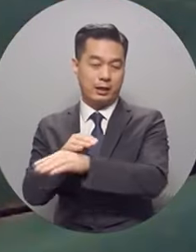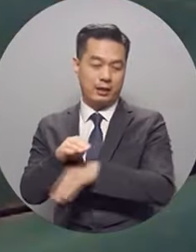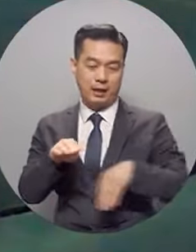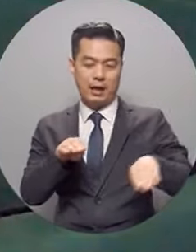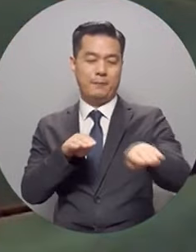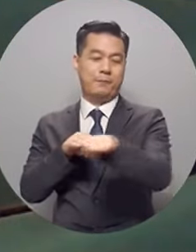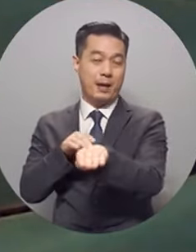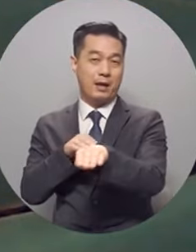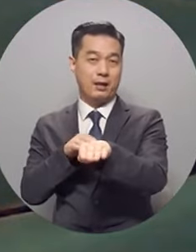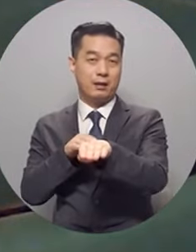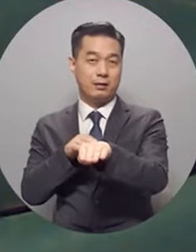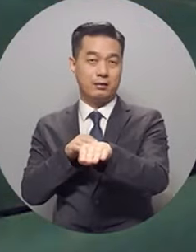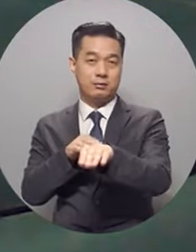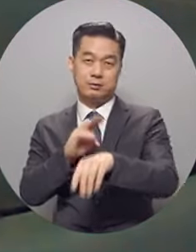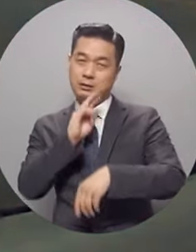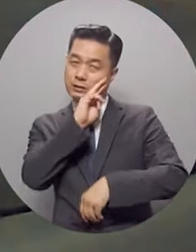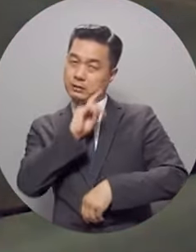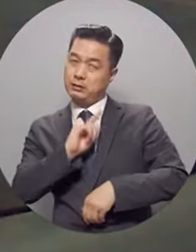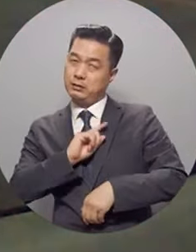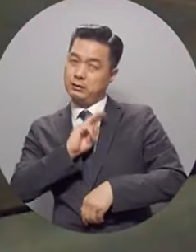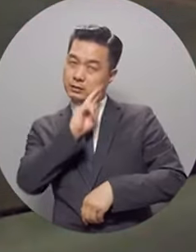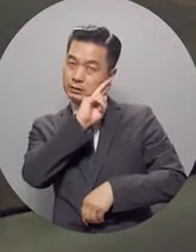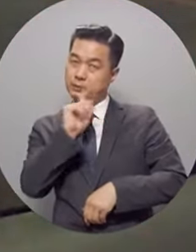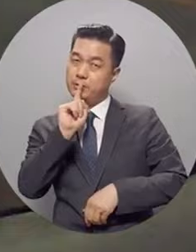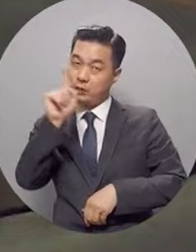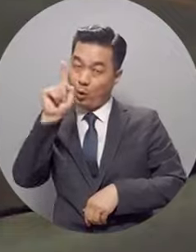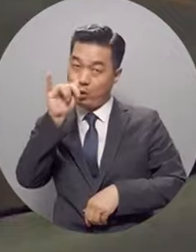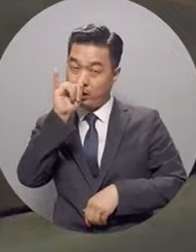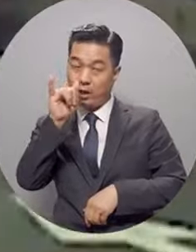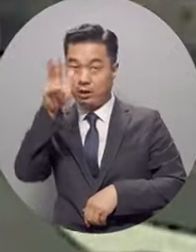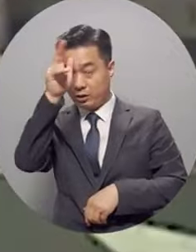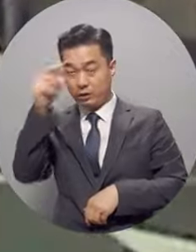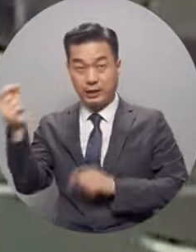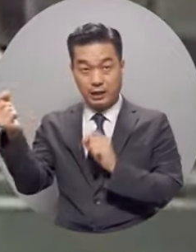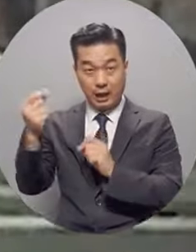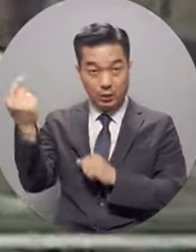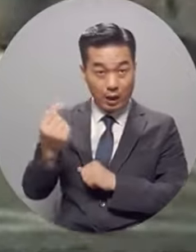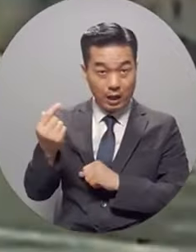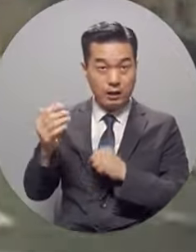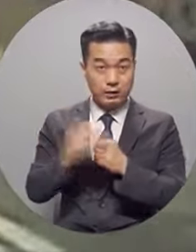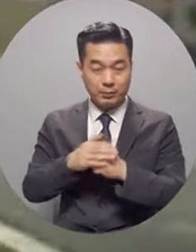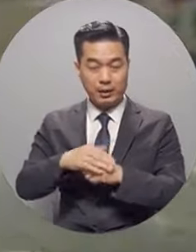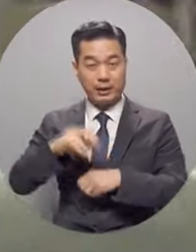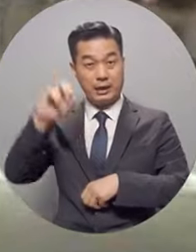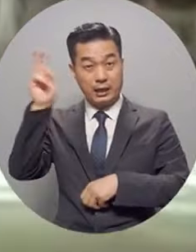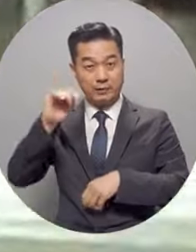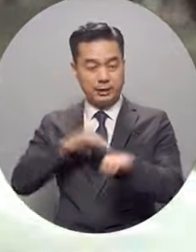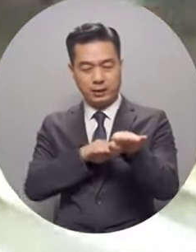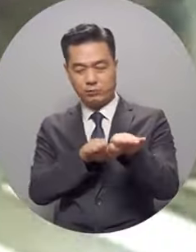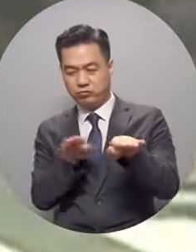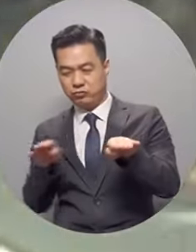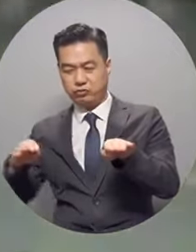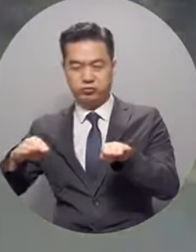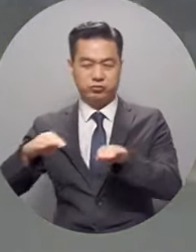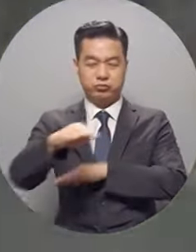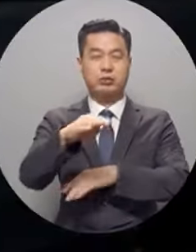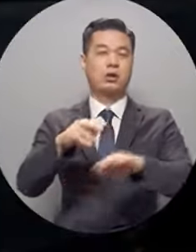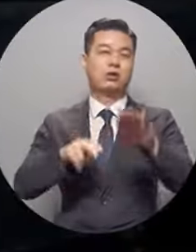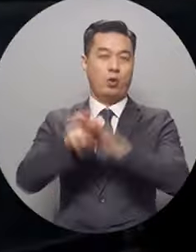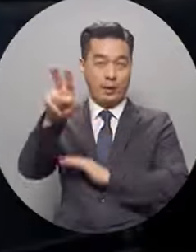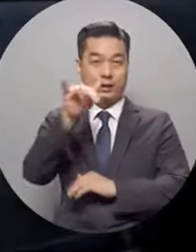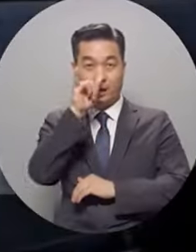음주운전 의심 신고를 받고 뒤쫓아온 경찰이 다가가자 차량은 갑자기 속도를 올려 달아납니다